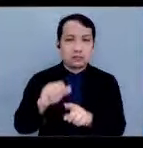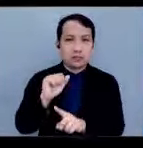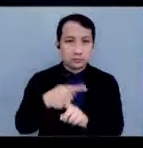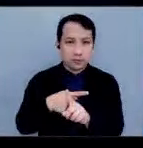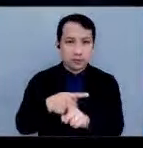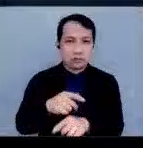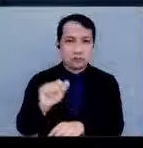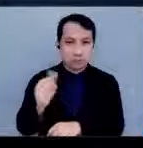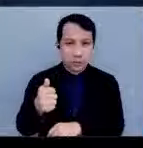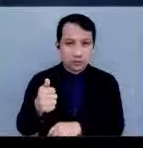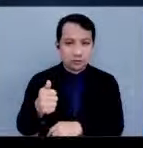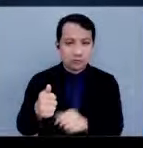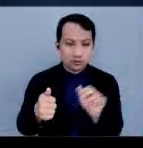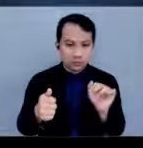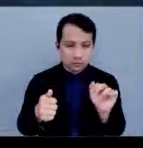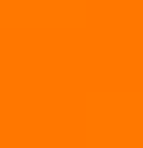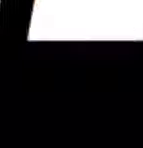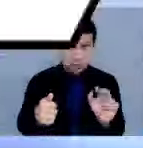10 at